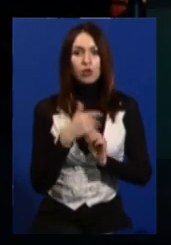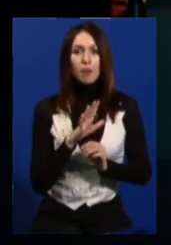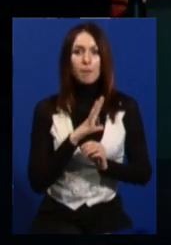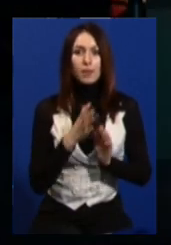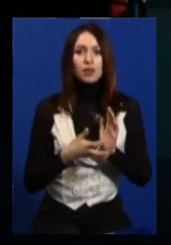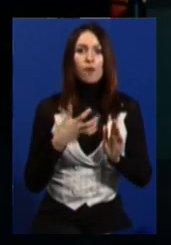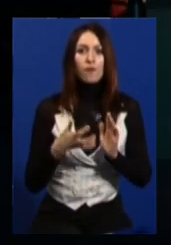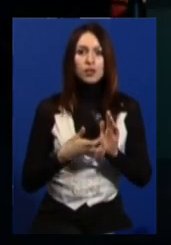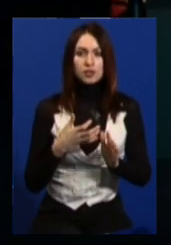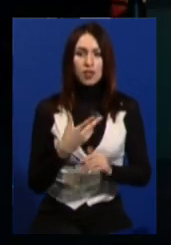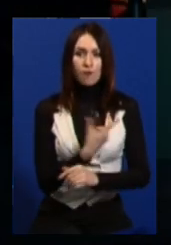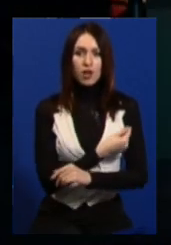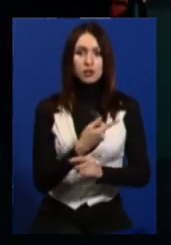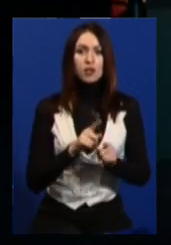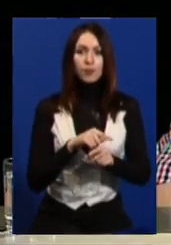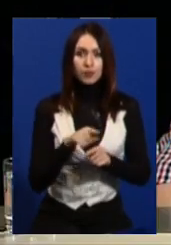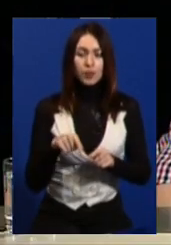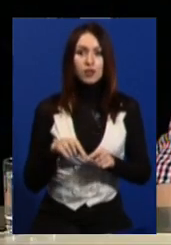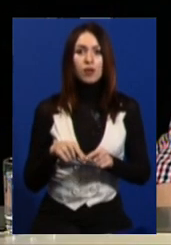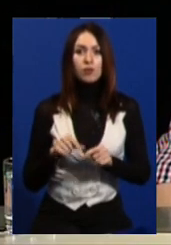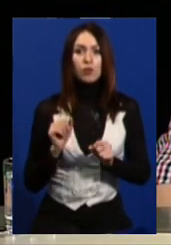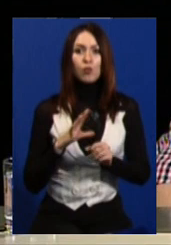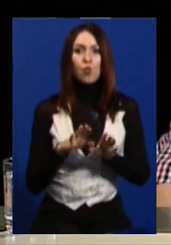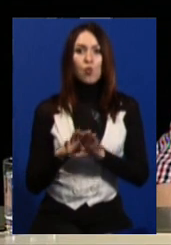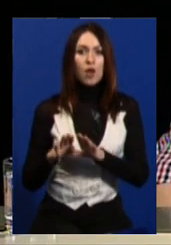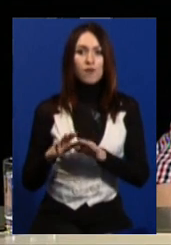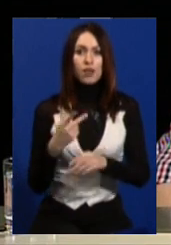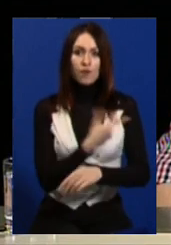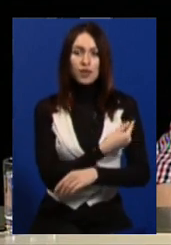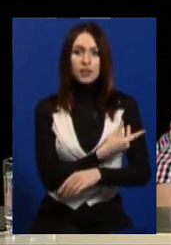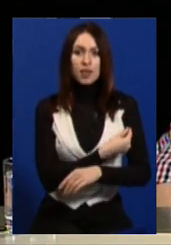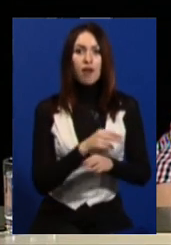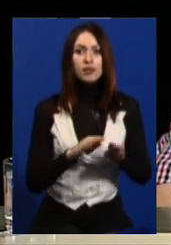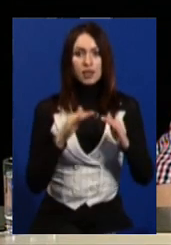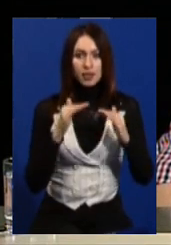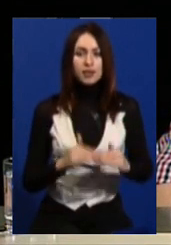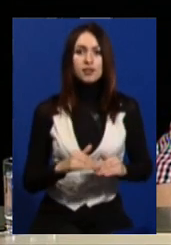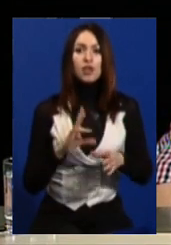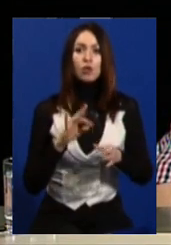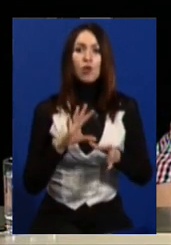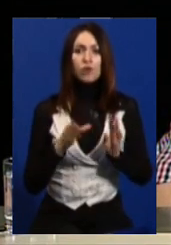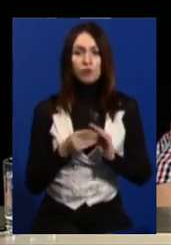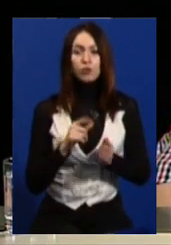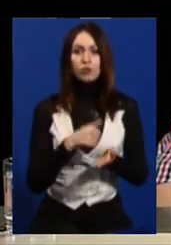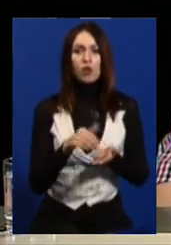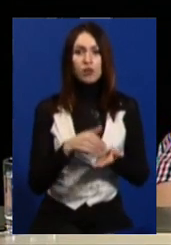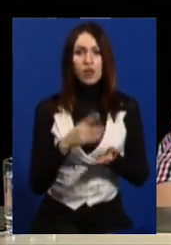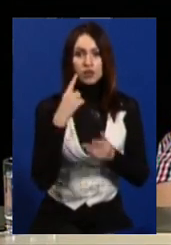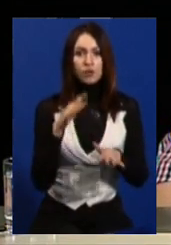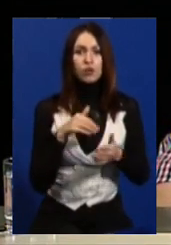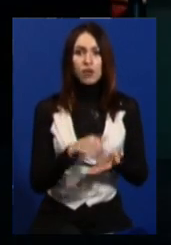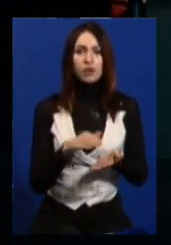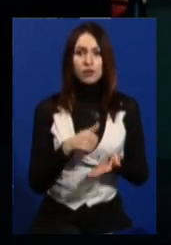дефицит непосредственно вакцин, за счет этого уровень вакцинации низкий, может быть. Но в основном за счет отказов от вакцинации на